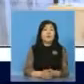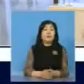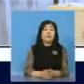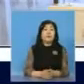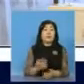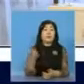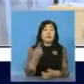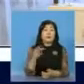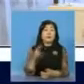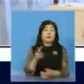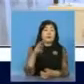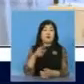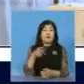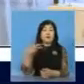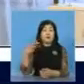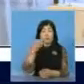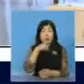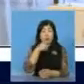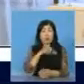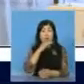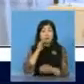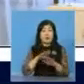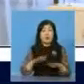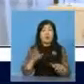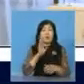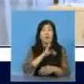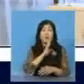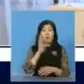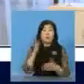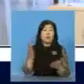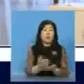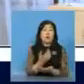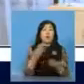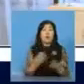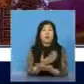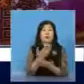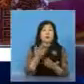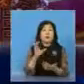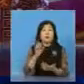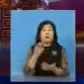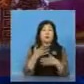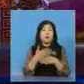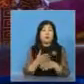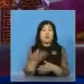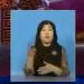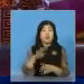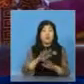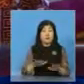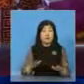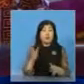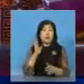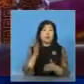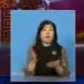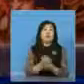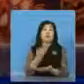С 1 января 2020 года многодетные мамы будут получать новую социальную помощь. К примеру, семья, где четверо детей, будут